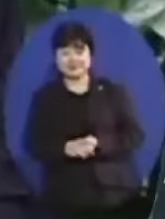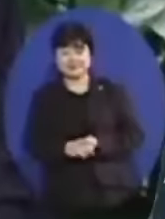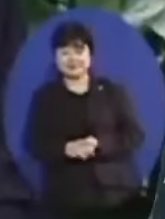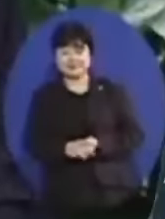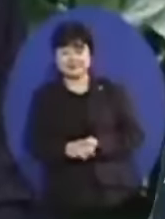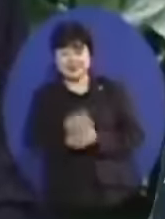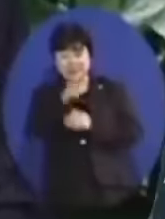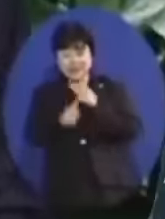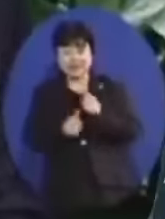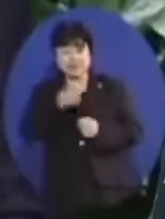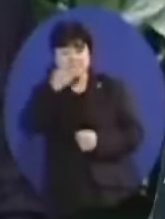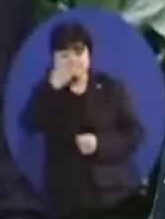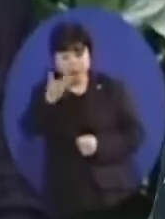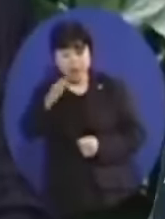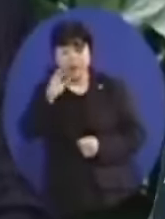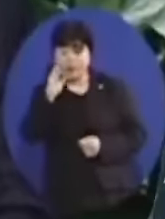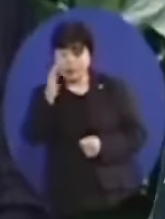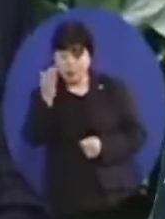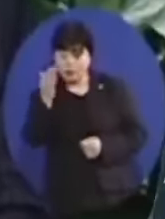그러므로 하나님이 할 수 있다면